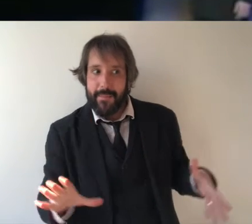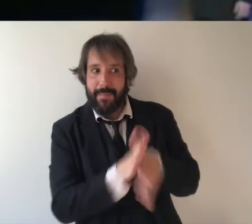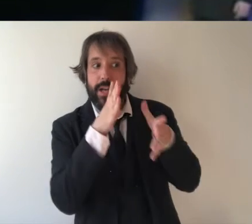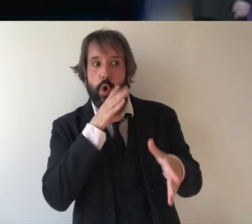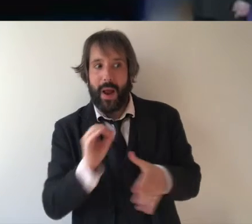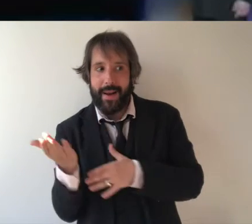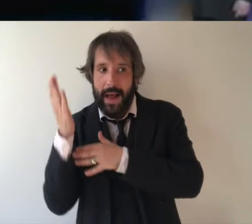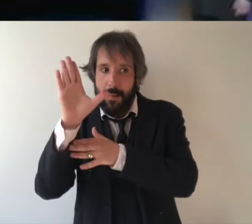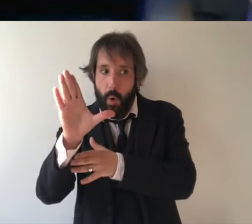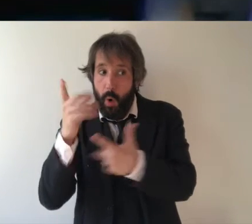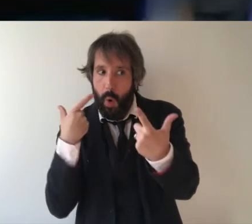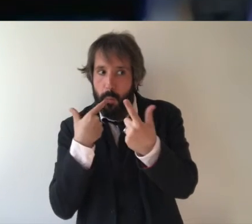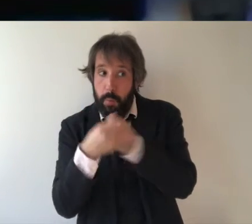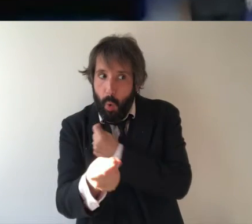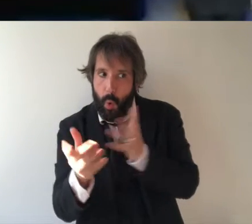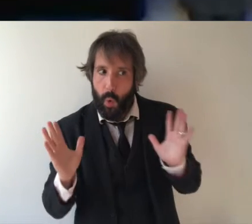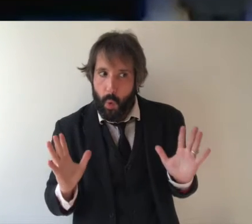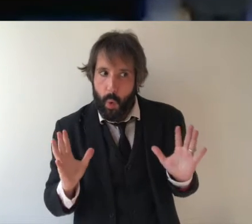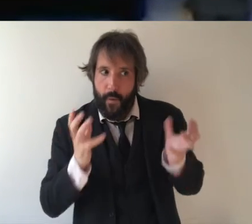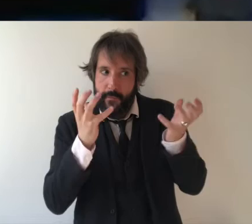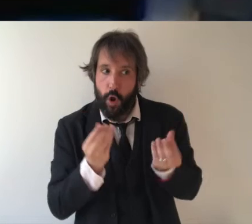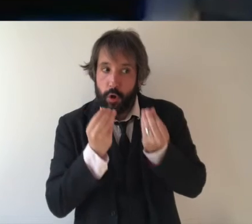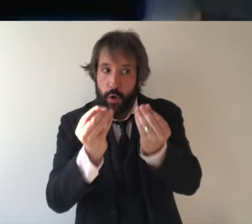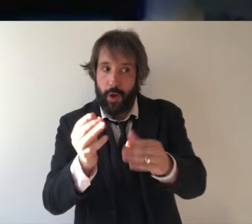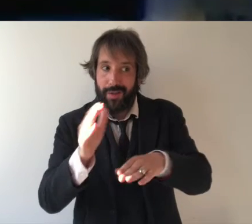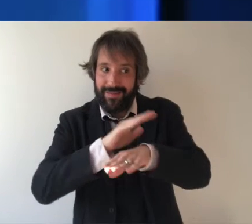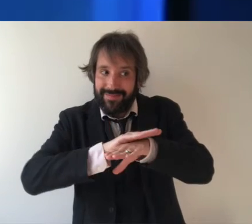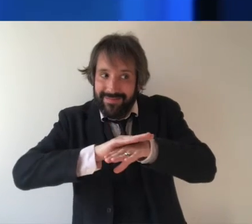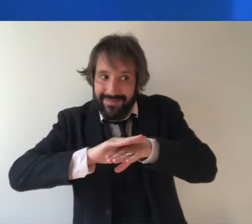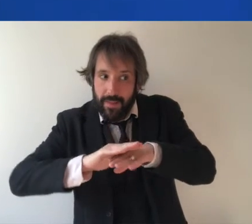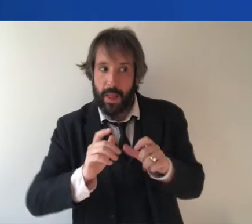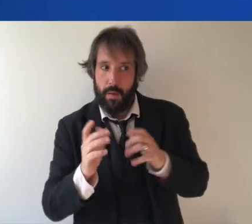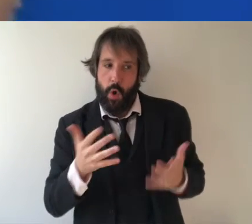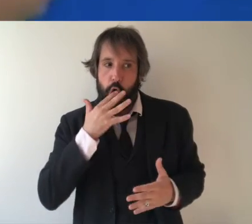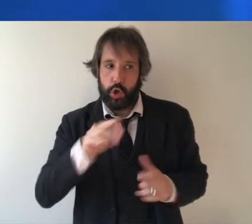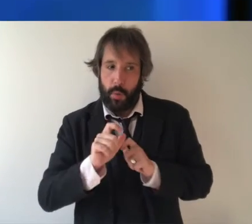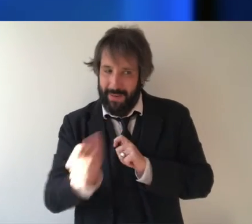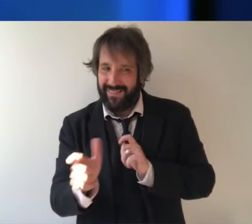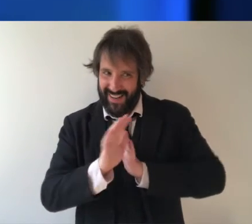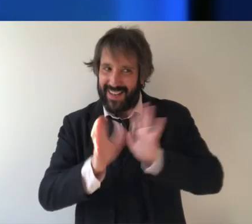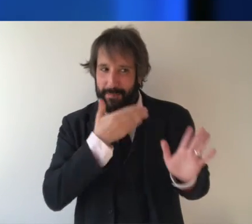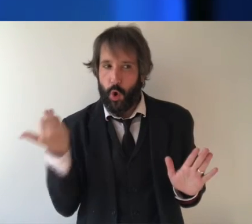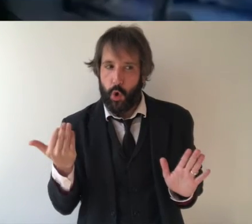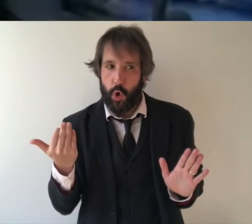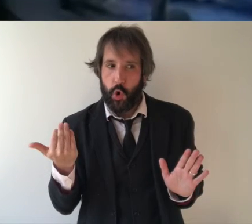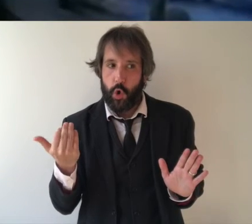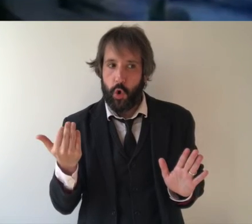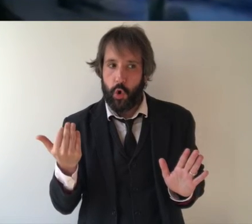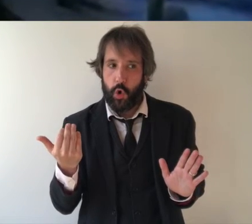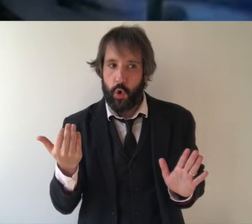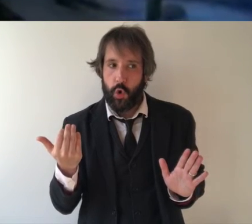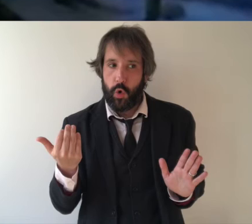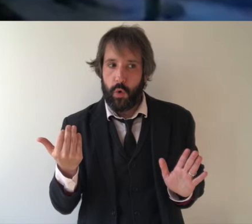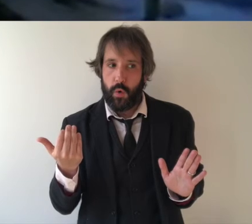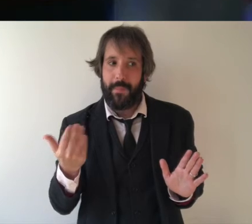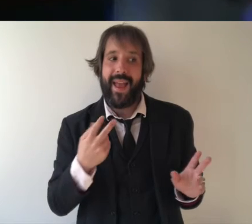peut-être l'image de Noël qu'on avait décidé de délivrer au public. Je te propose d'enchaîner sans attendre sur le deuxième chant, éventuellement